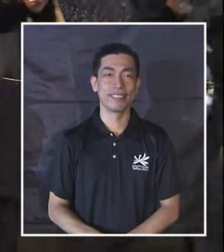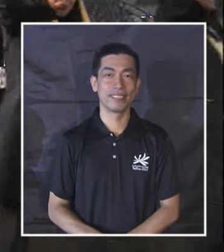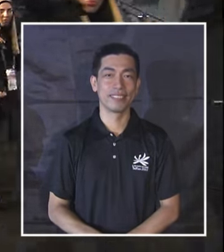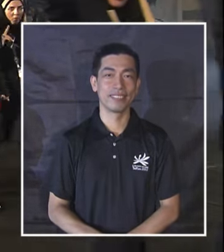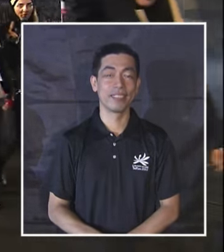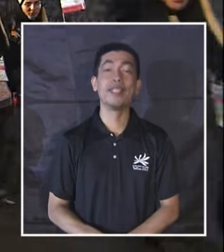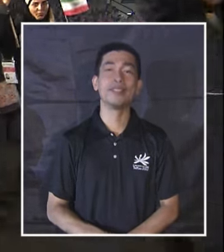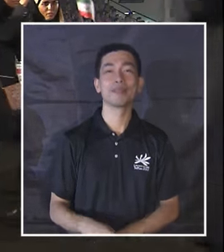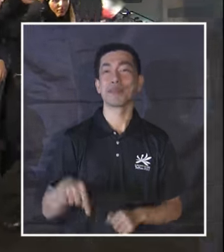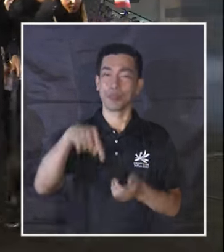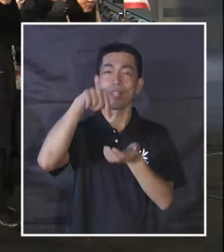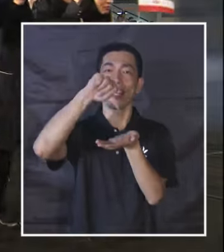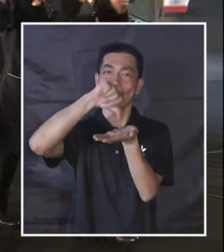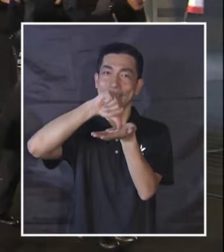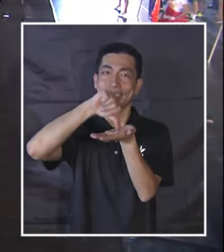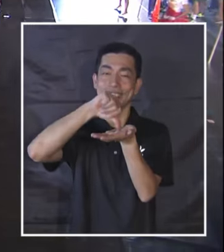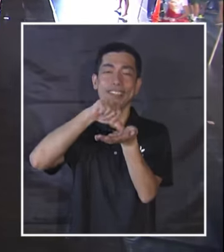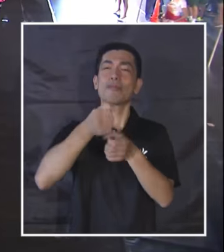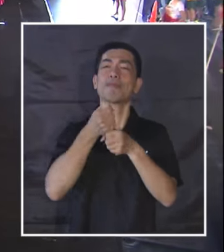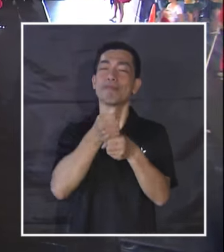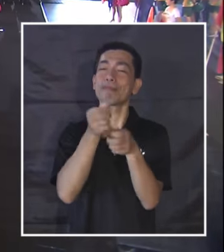次的伊朗代表队一共有